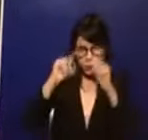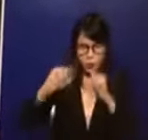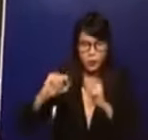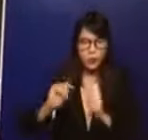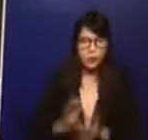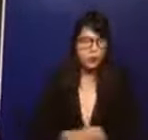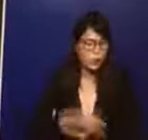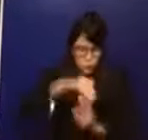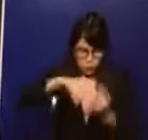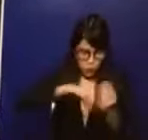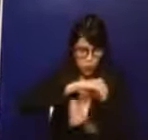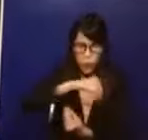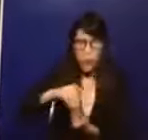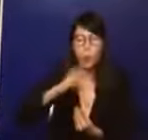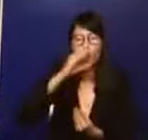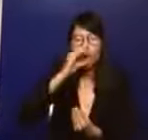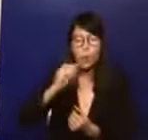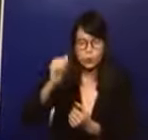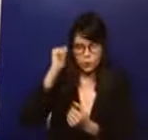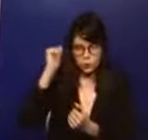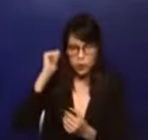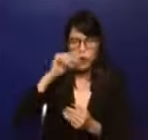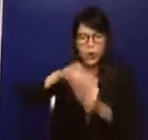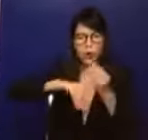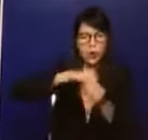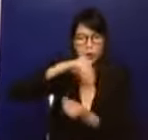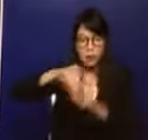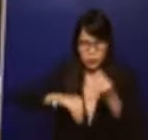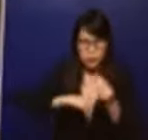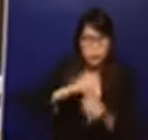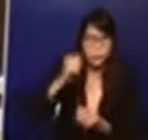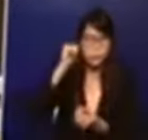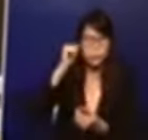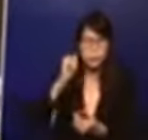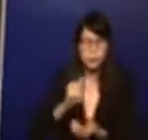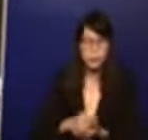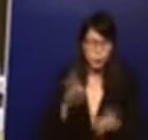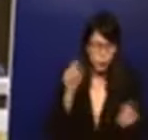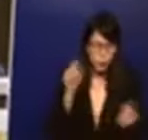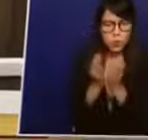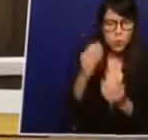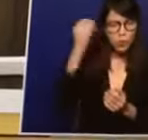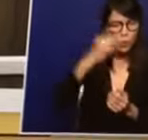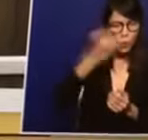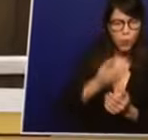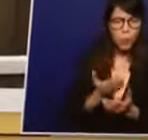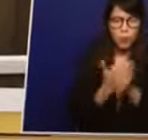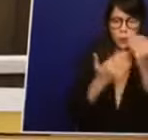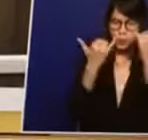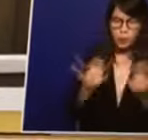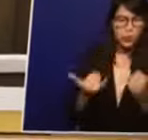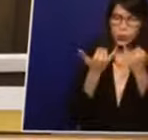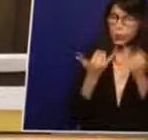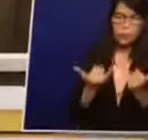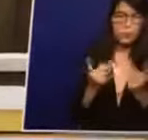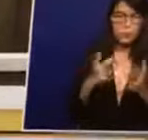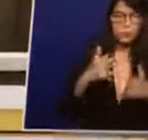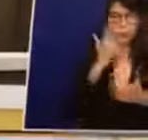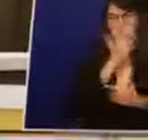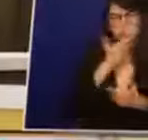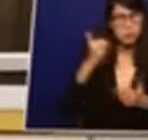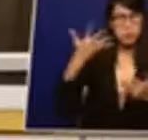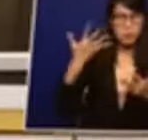นเวียนซ้ำซ้อนนะคะกับซ้ำซากมากๆเกี่ยวกับเรื่องภาษีซึ่งดิฉันเชื่อว่าแห่งนี้ดูไม่สง่างามเลยค่ะ